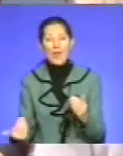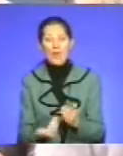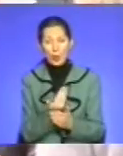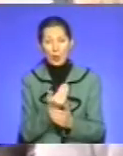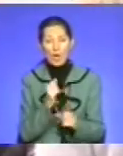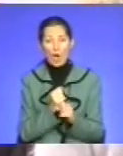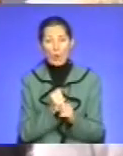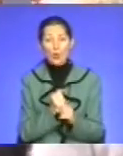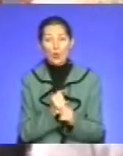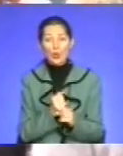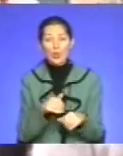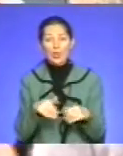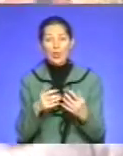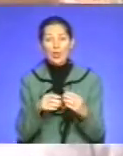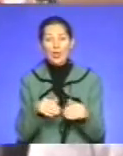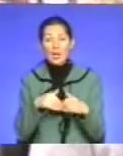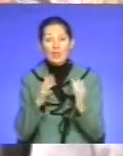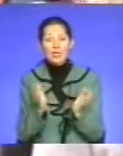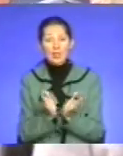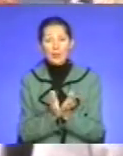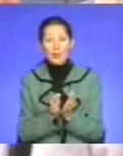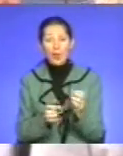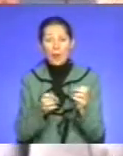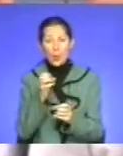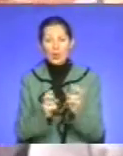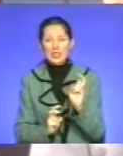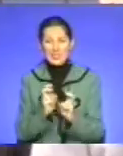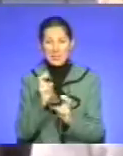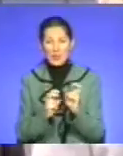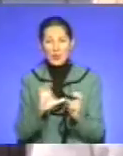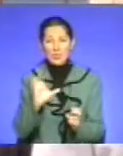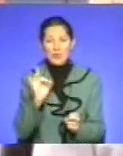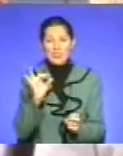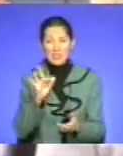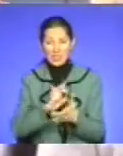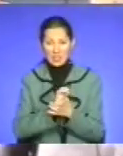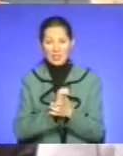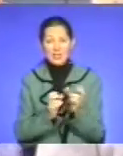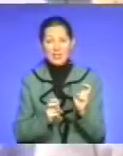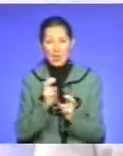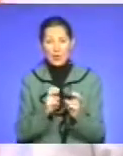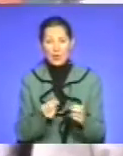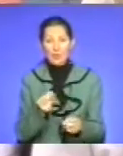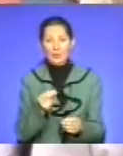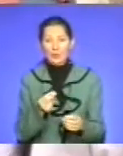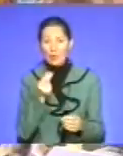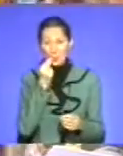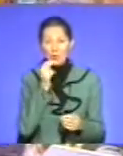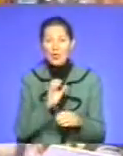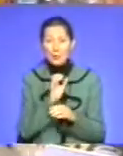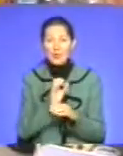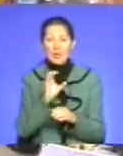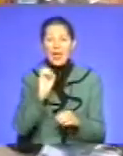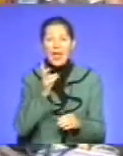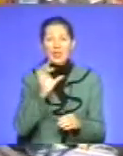роботу цілого ряду молочних заводів, сирзаводів. Продукція вже на них сьогодні випускається на експорт.